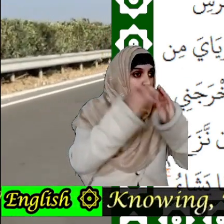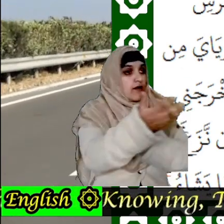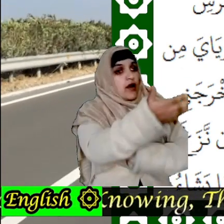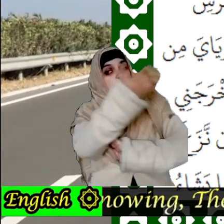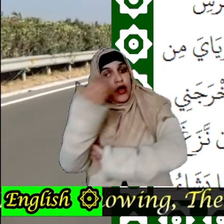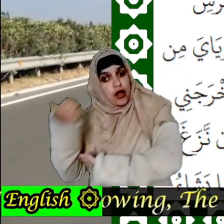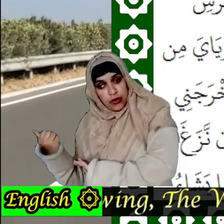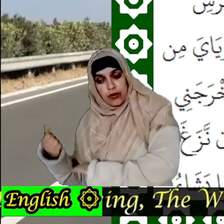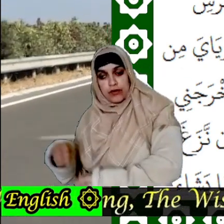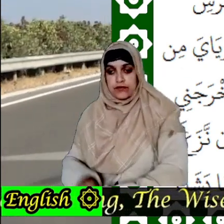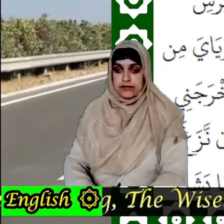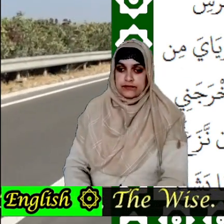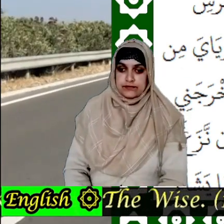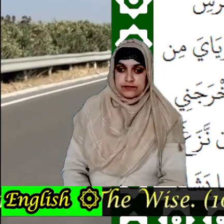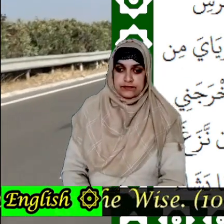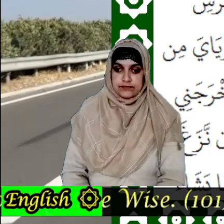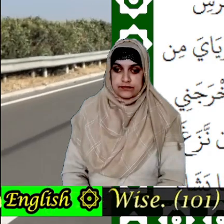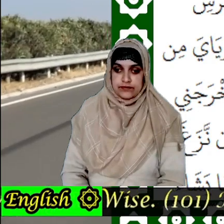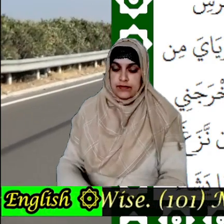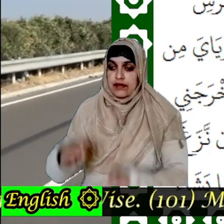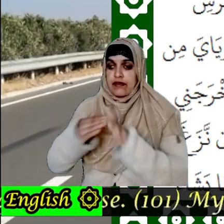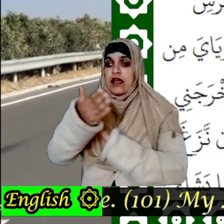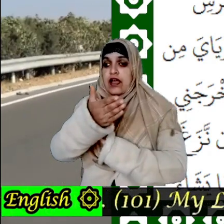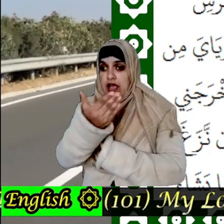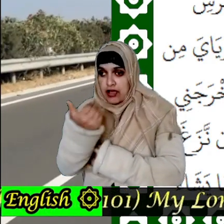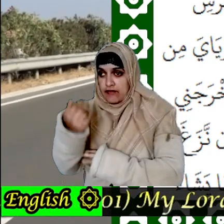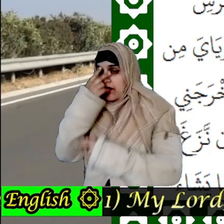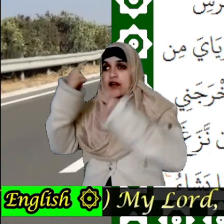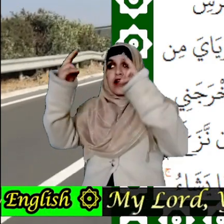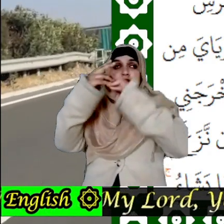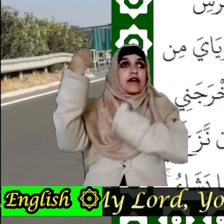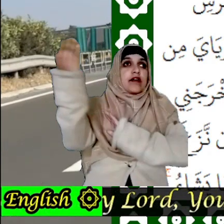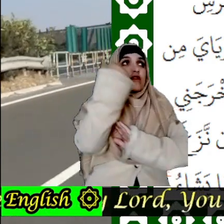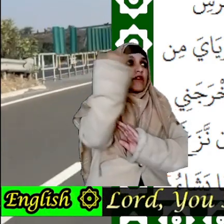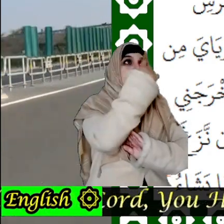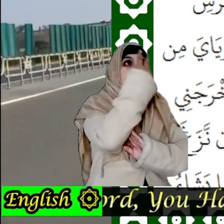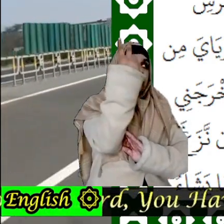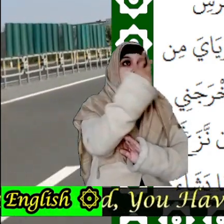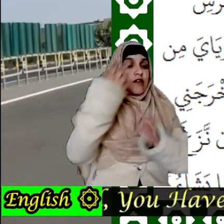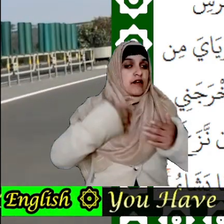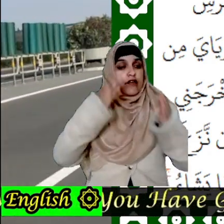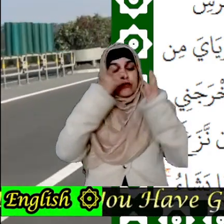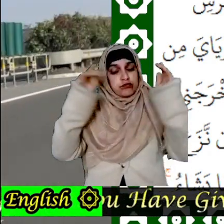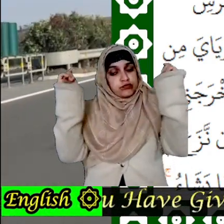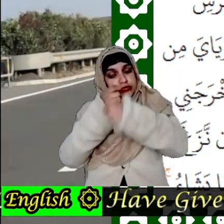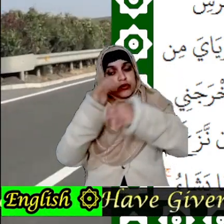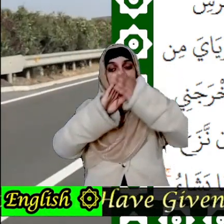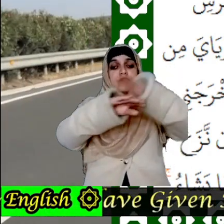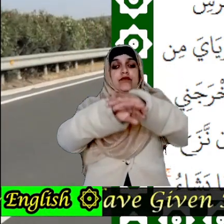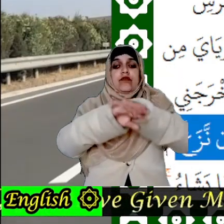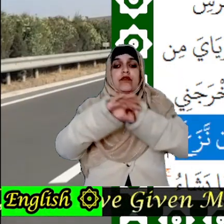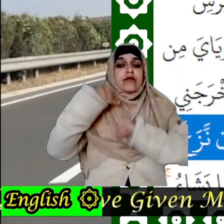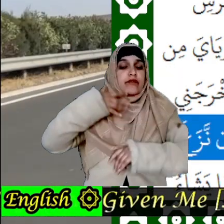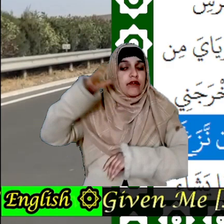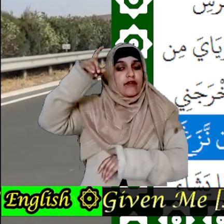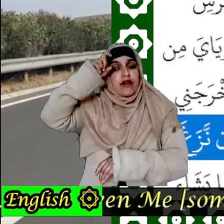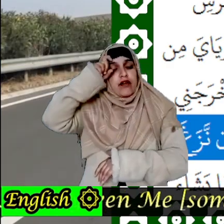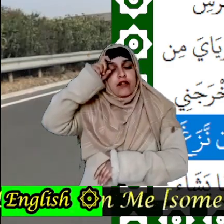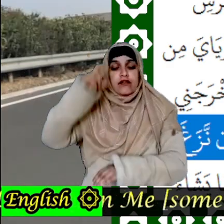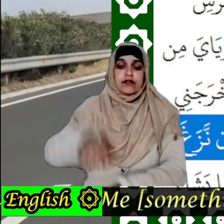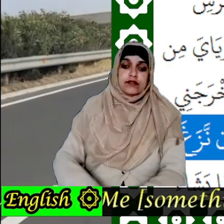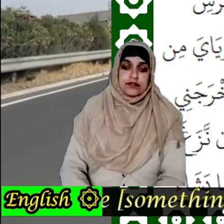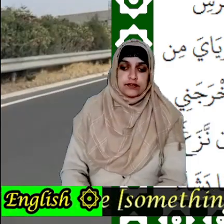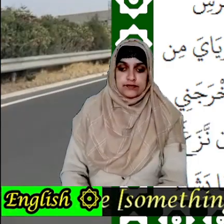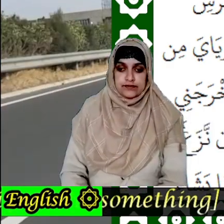يارة غرما دراجة كل النبيوتا من دارو مجان تقطق كشعيب في كياكم كنفا